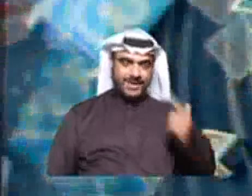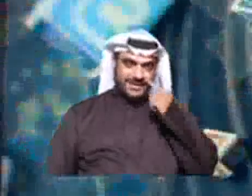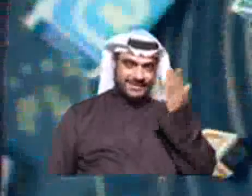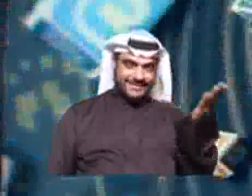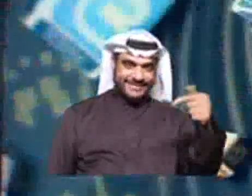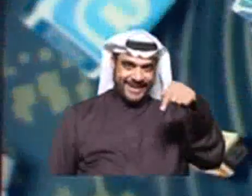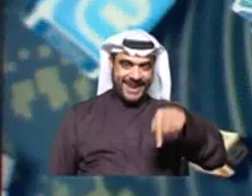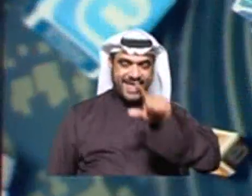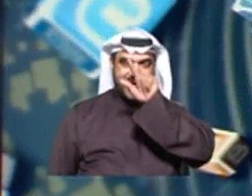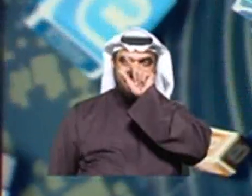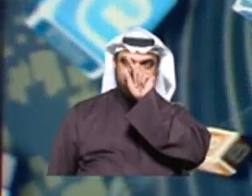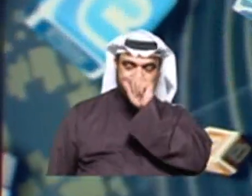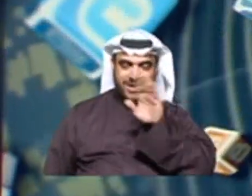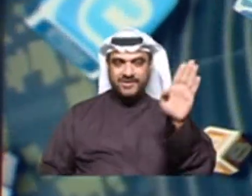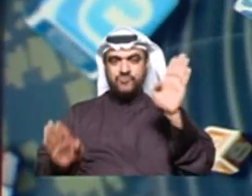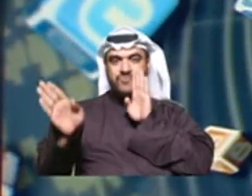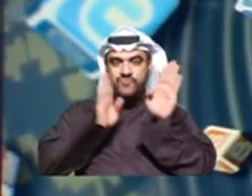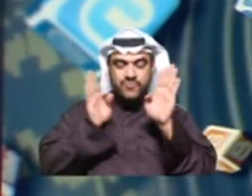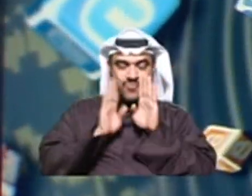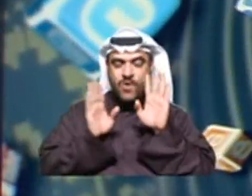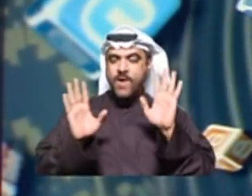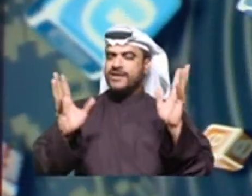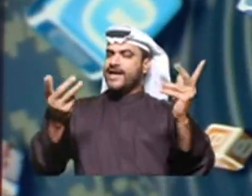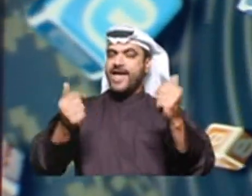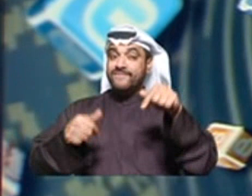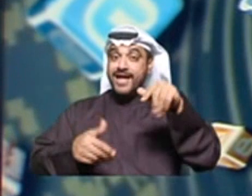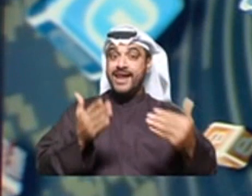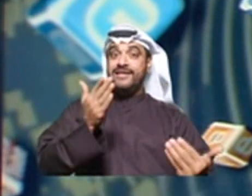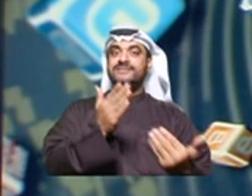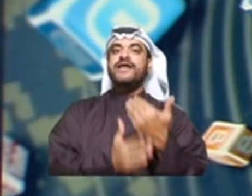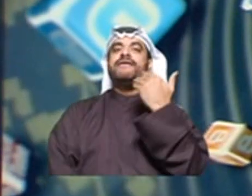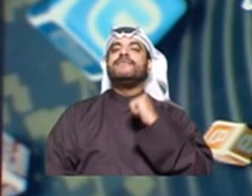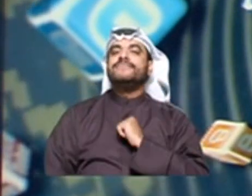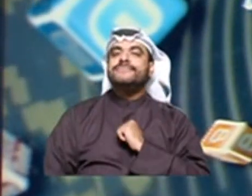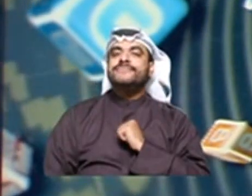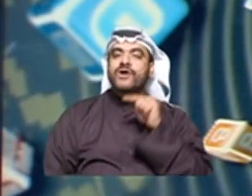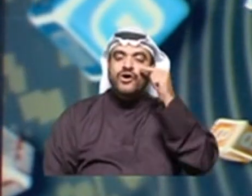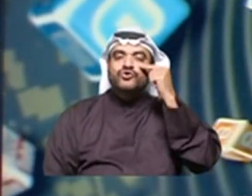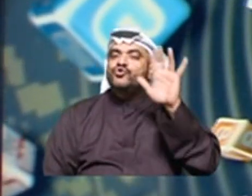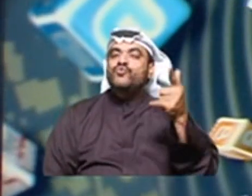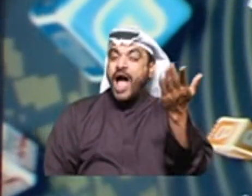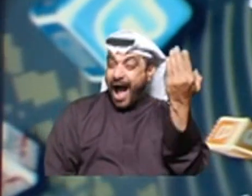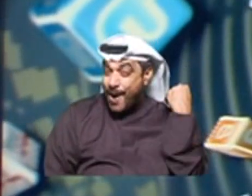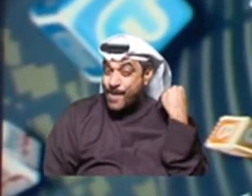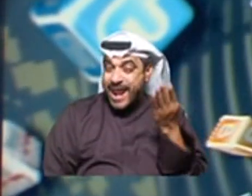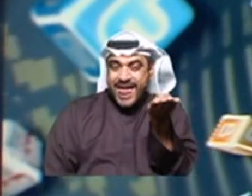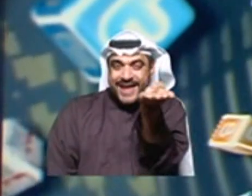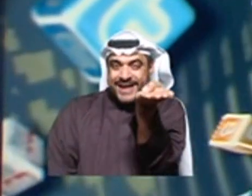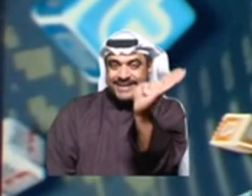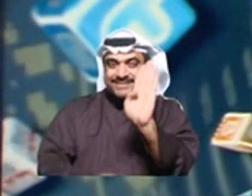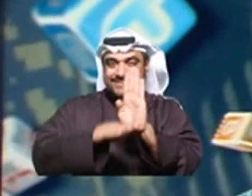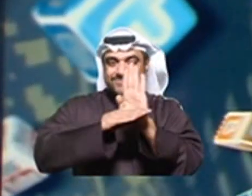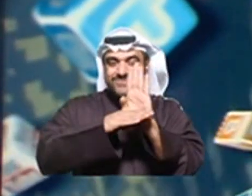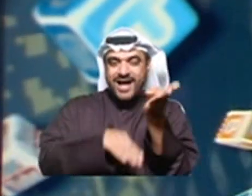أصبح انطلاق الرخص الإلكترونية في الكويت أسرع وأسهل من أي وقت مضى، وذلك تماشيا مع رؤية دائرة التنمية الاقتصادية